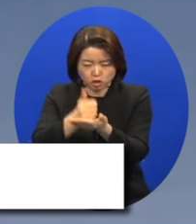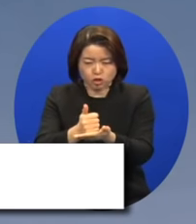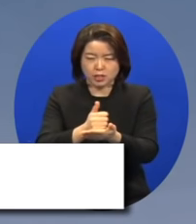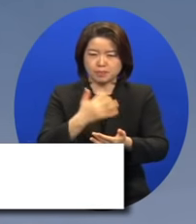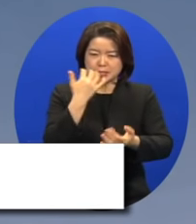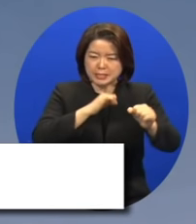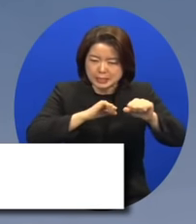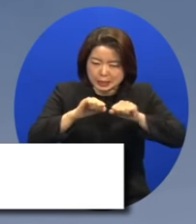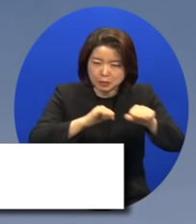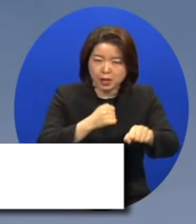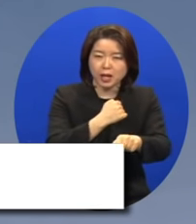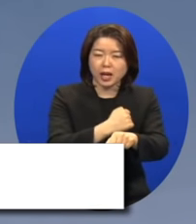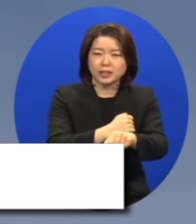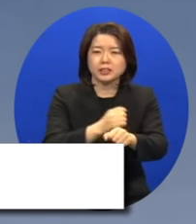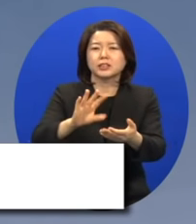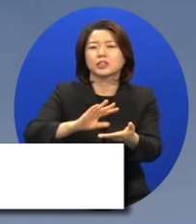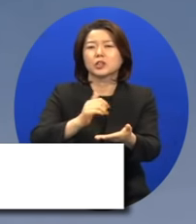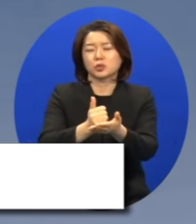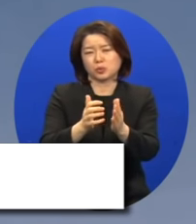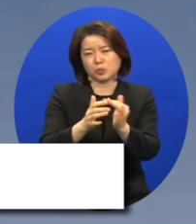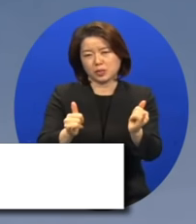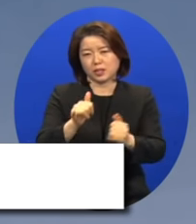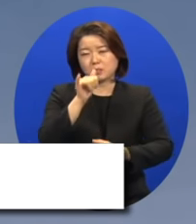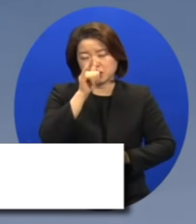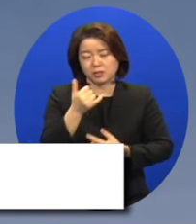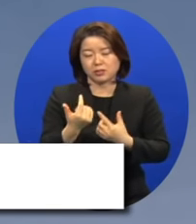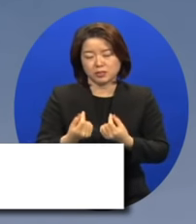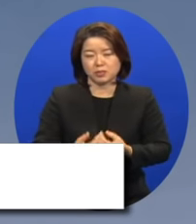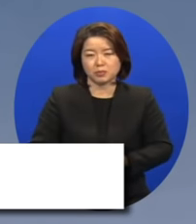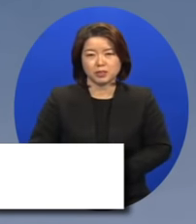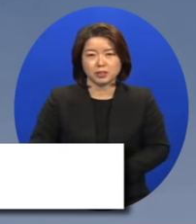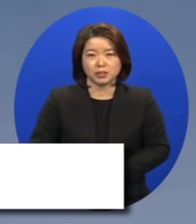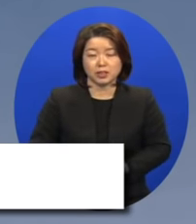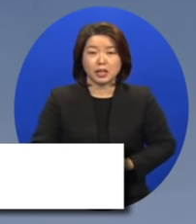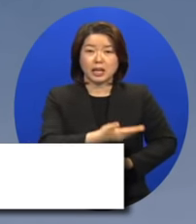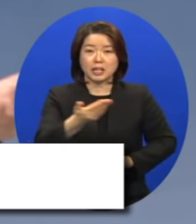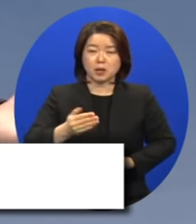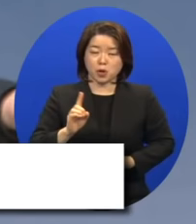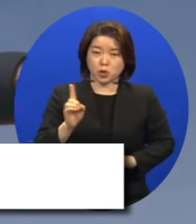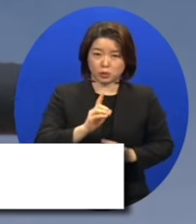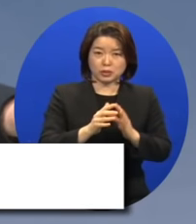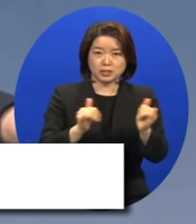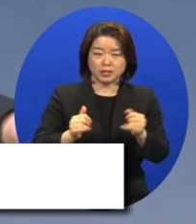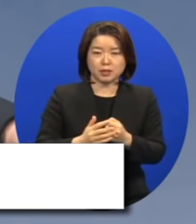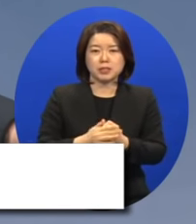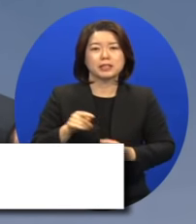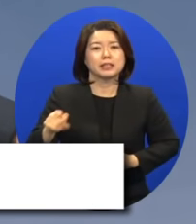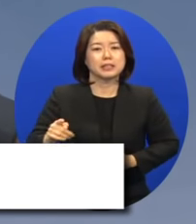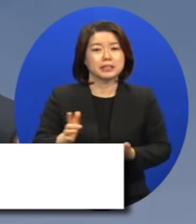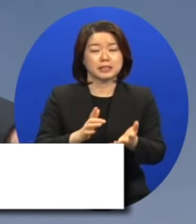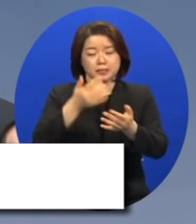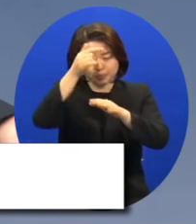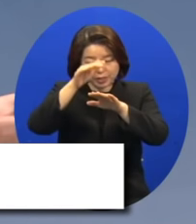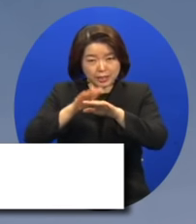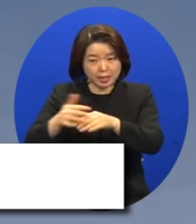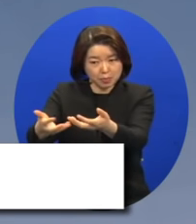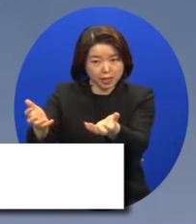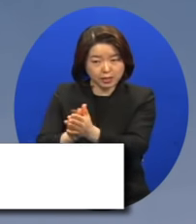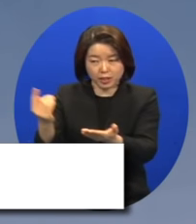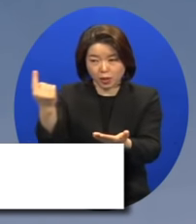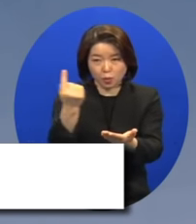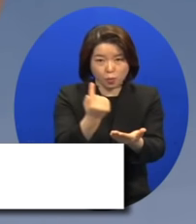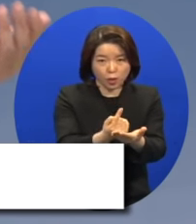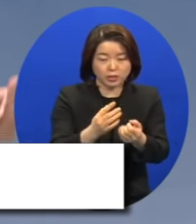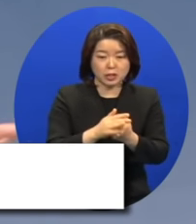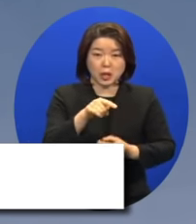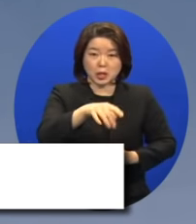하나님의성전임에도불구하고은밀히부도덕한죄를짓는그리스도인들이있습니다 .만약누군가 이